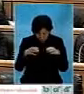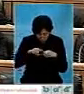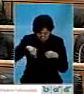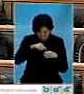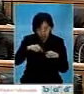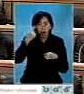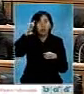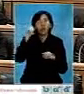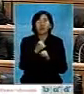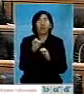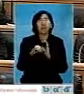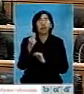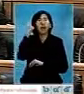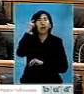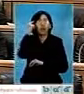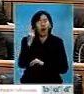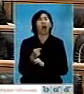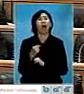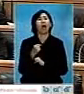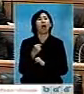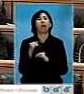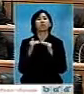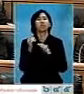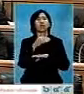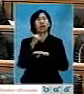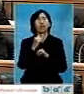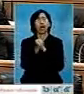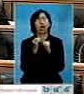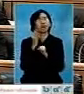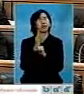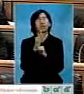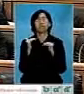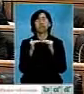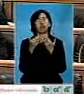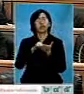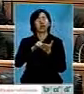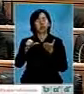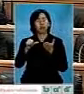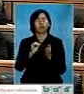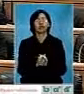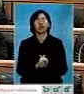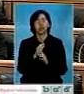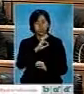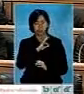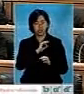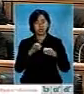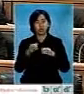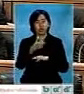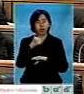ไม่ทราบเลยว่าเขามีความผิดอะไรพี่น้องประชาชนโดยเฉพาะพี่น้องประชาชนซึ่งเป็นสมาชิกพรรค